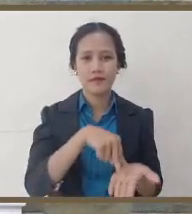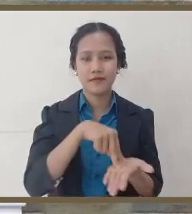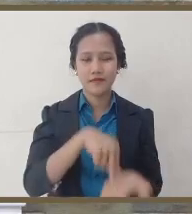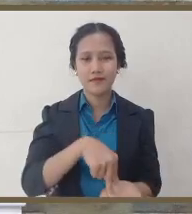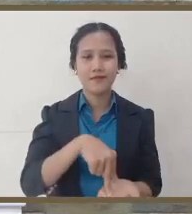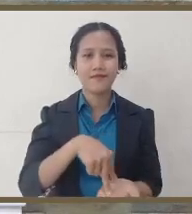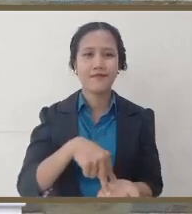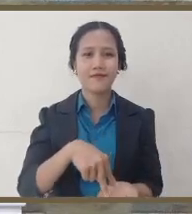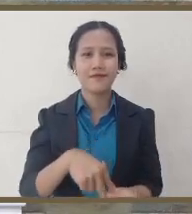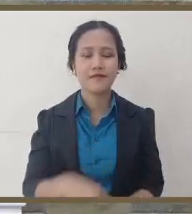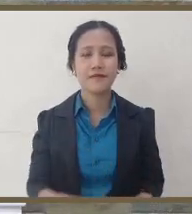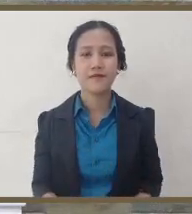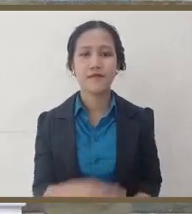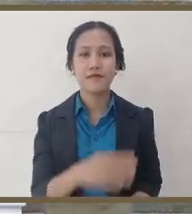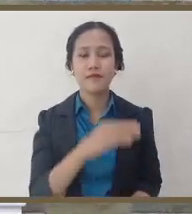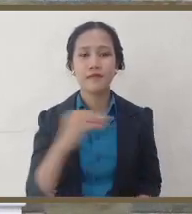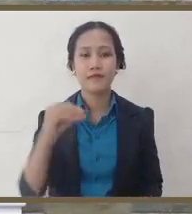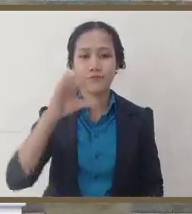nanindigan. At hindi